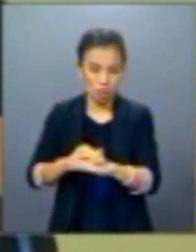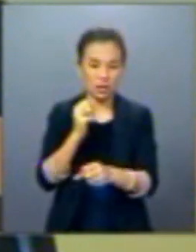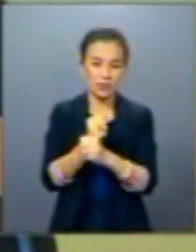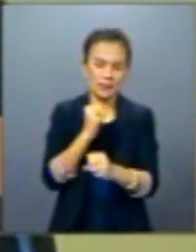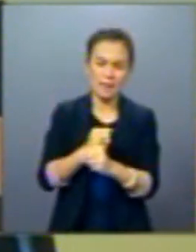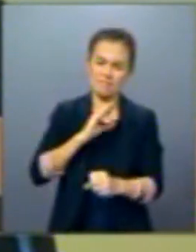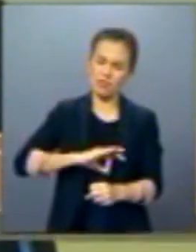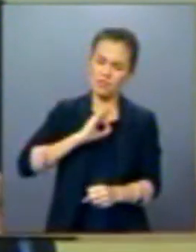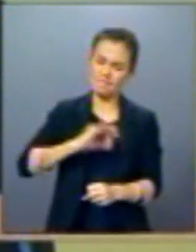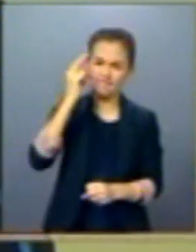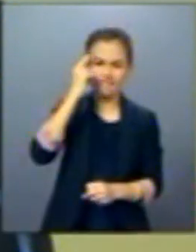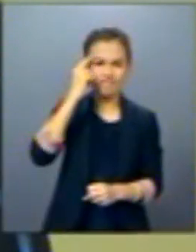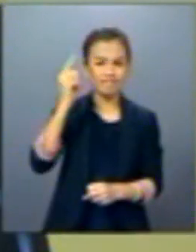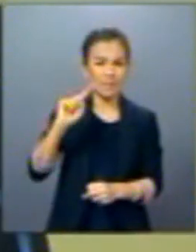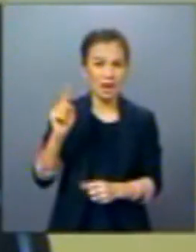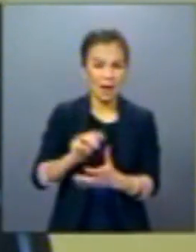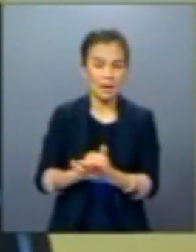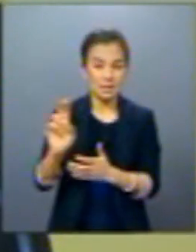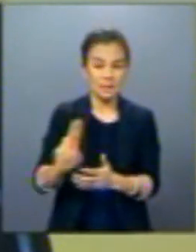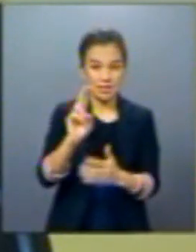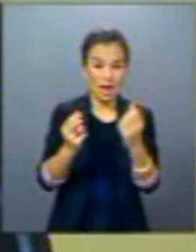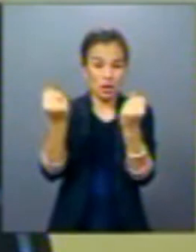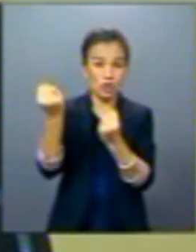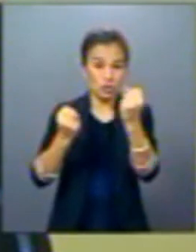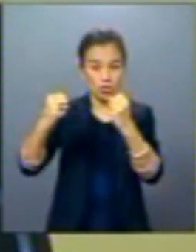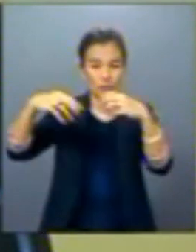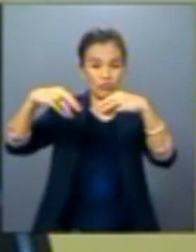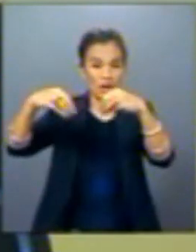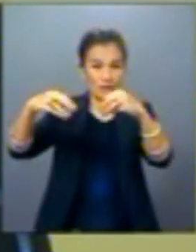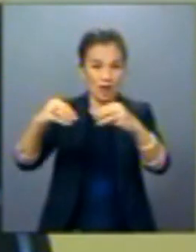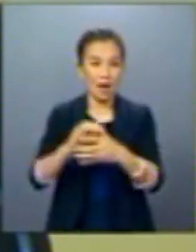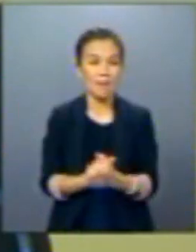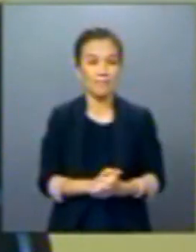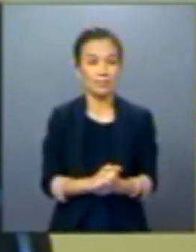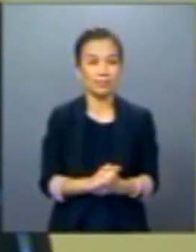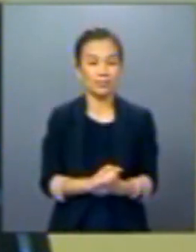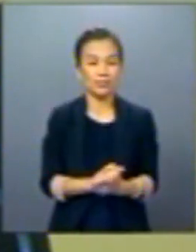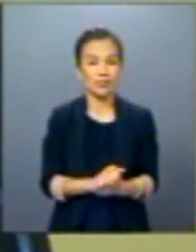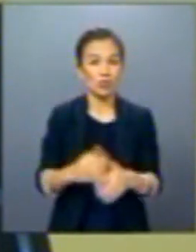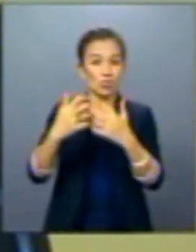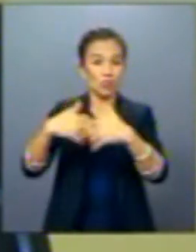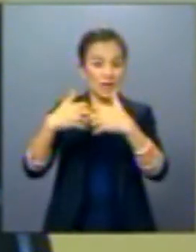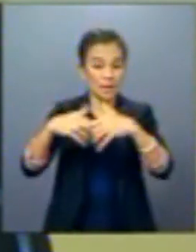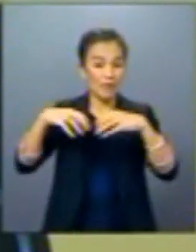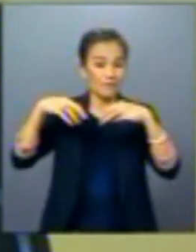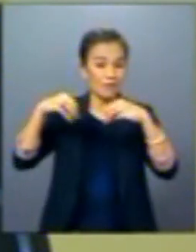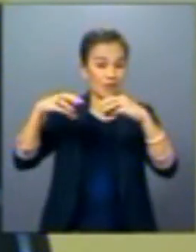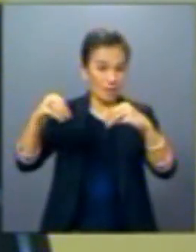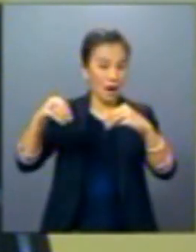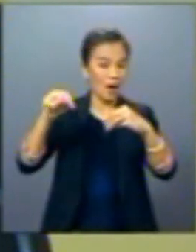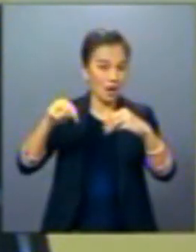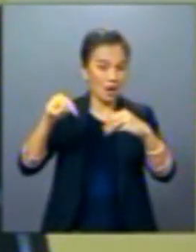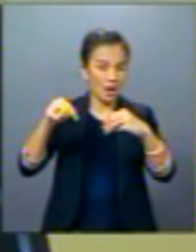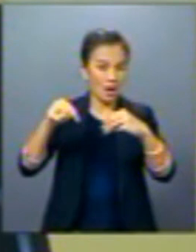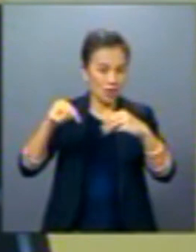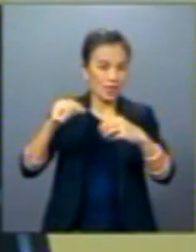หนักของการใช้รถยนต์ไฟฟ้านะครับการสร้างอุตสาหกรรมรถยนต์ไฟฟ้านำไปสู่